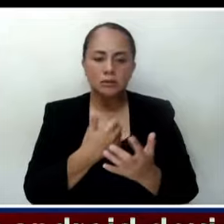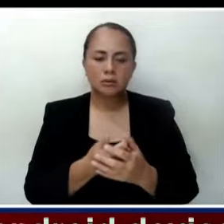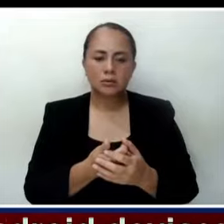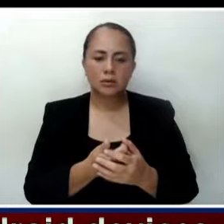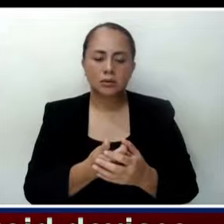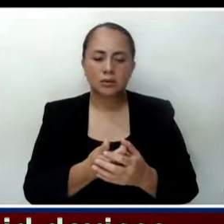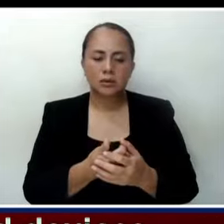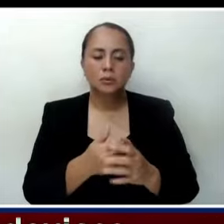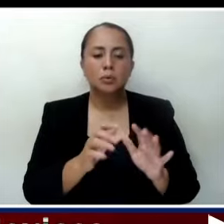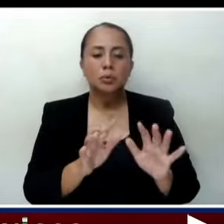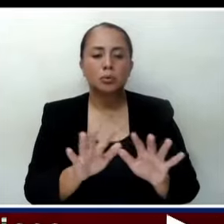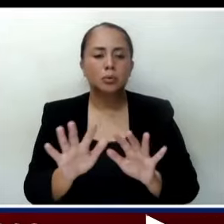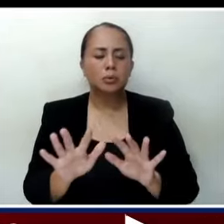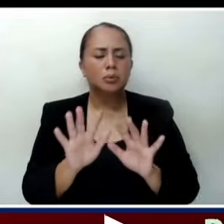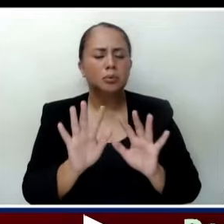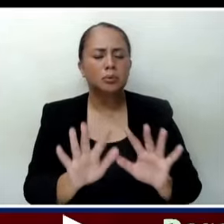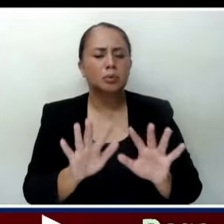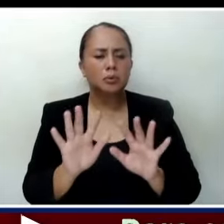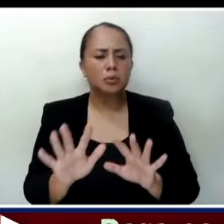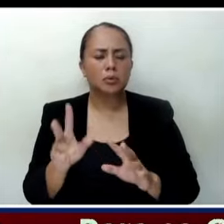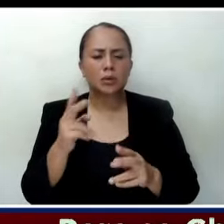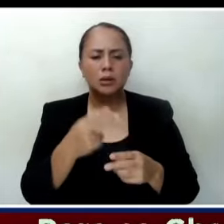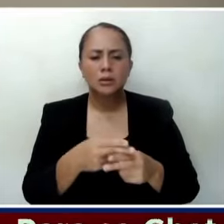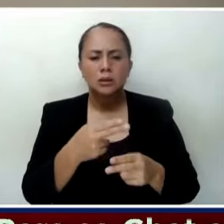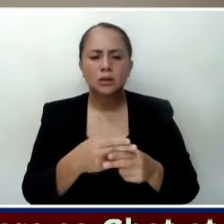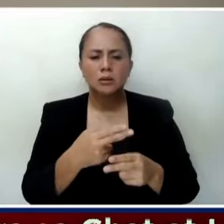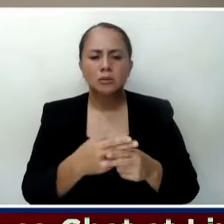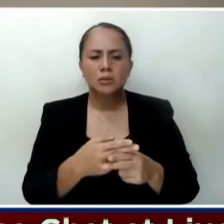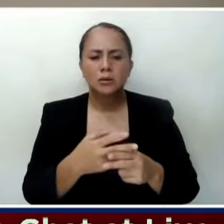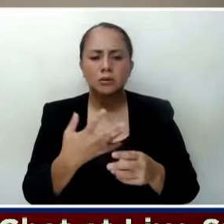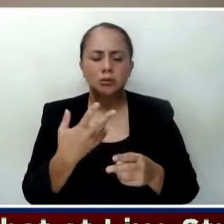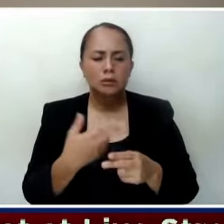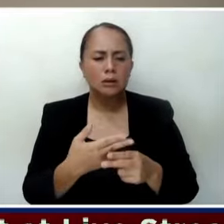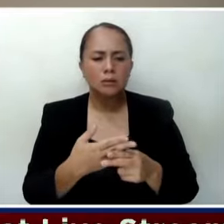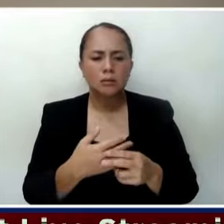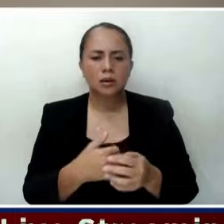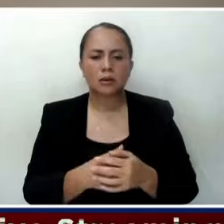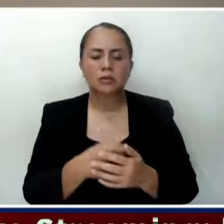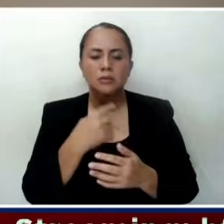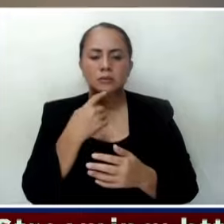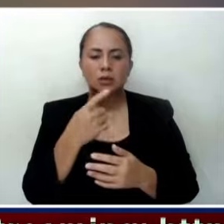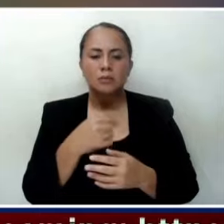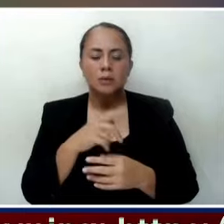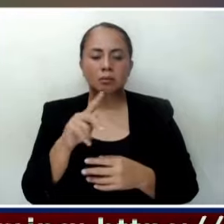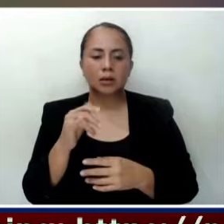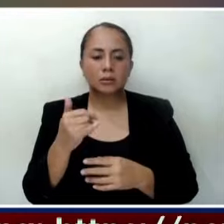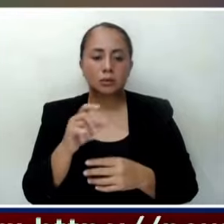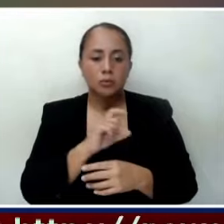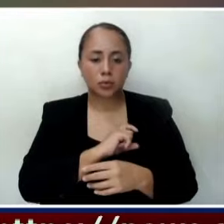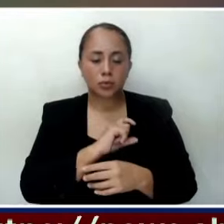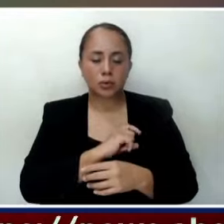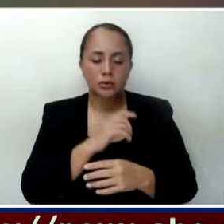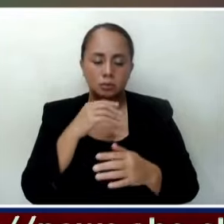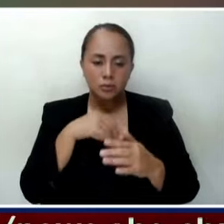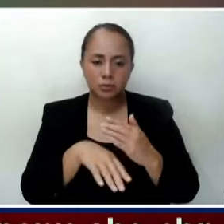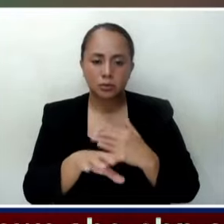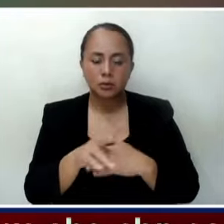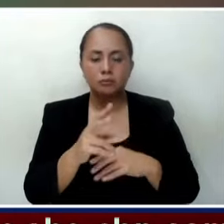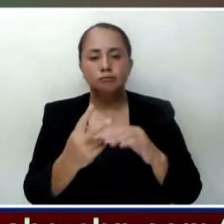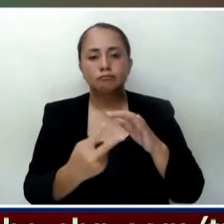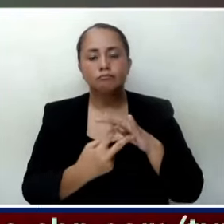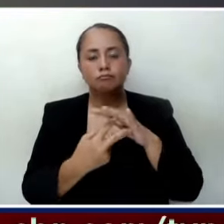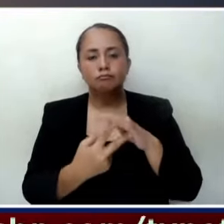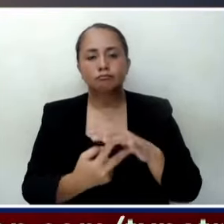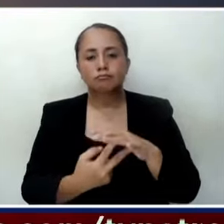Relax lang tayo pare, relax lang. Ano pangalan mo? Tatay ko. Ayon sa Pasay Police, pumasok at tumambay sa loob ng tindahan